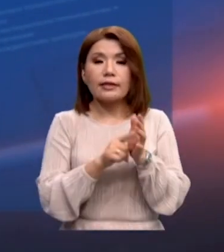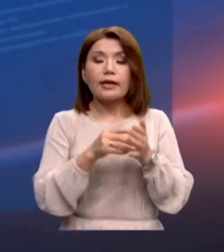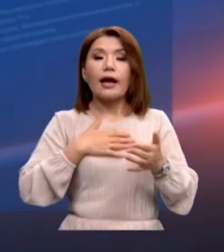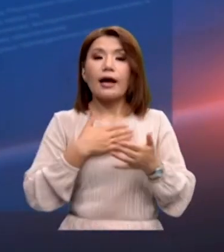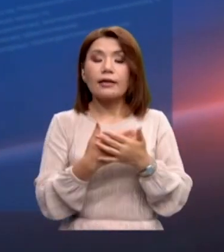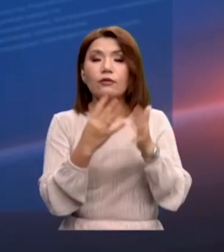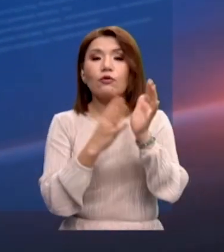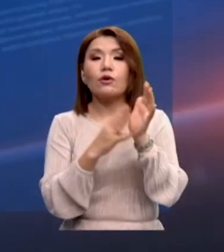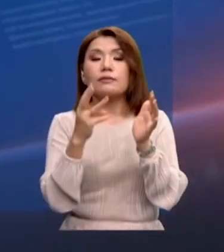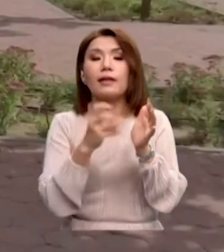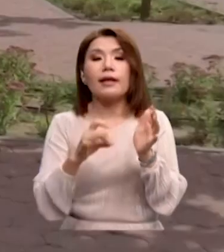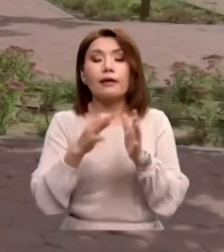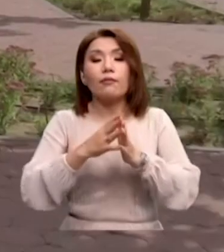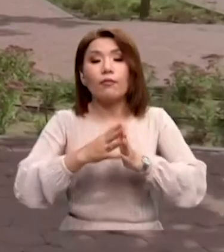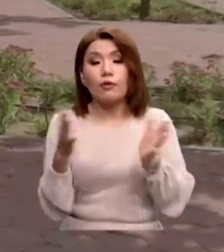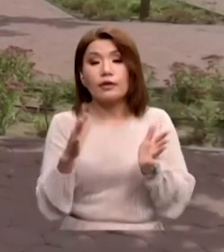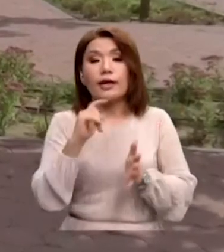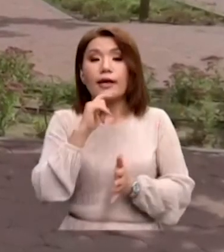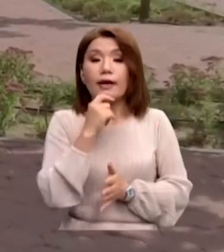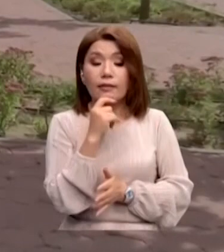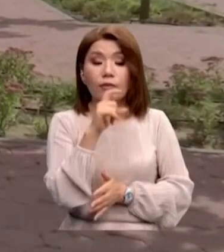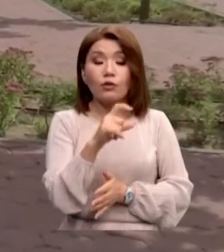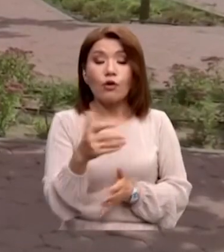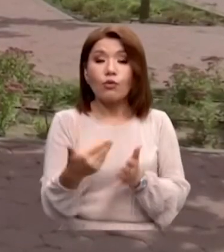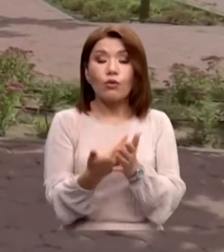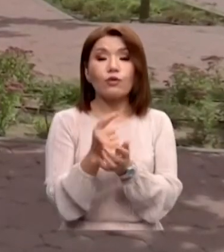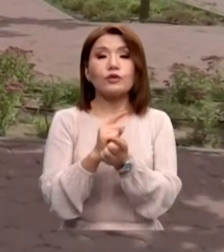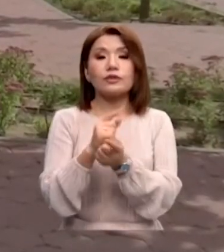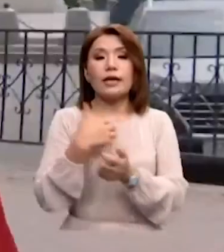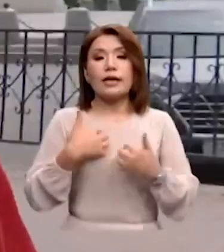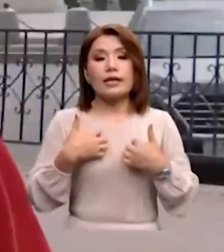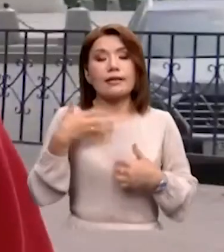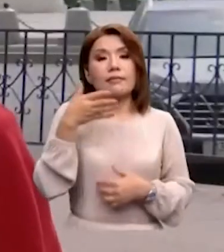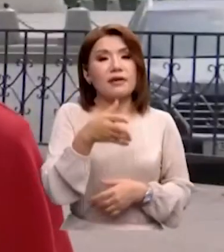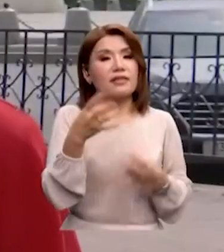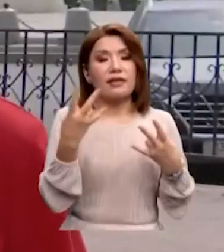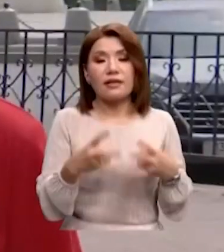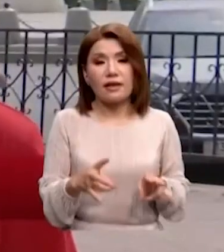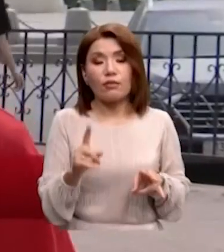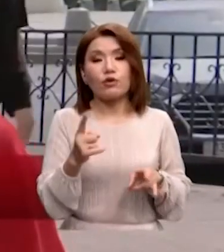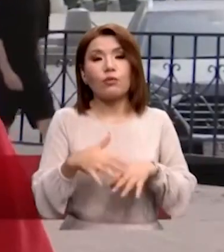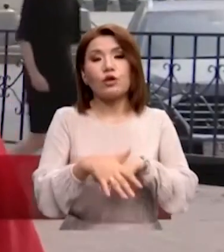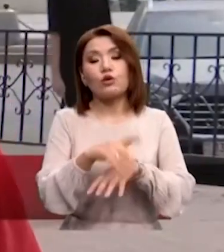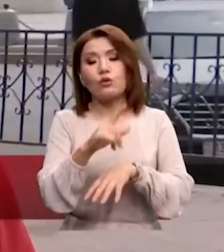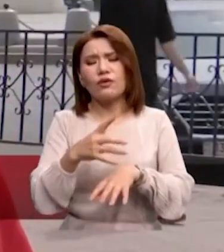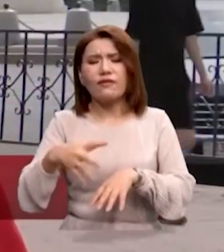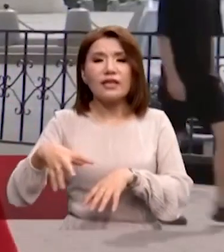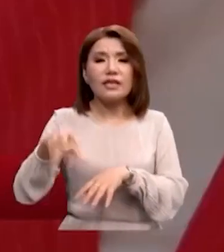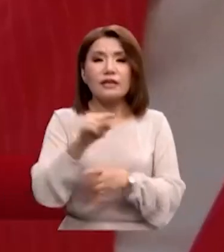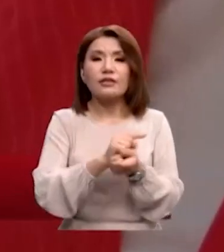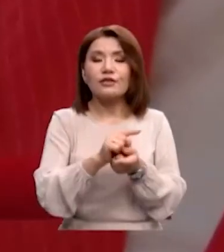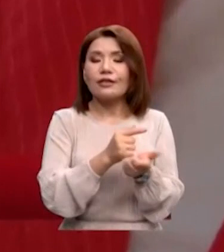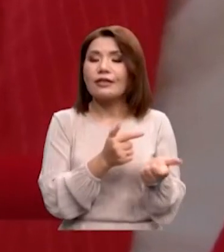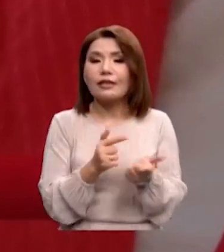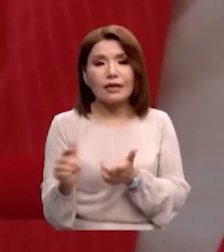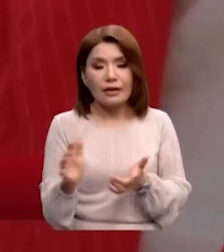активтері 9 миллиардтан асады. Алайда экономистер бұл жаңашылдыққа асықпаған дұрыс деп отыр. Онымен қоса ел тұрғындарының бәрі мұндай өзгеріске